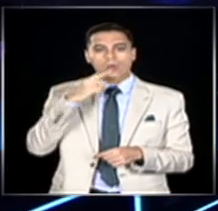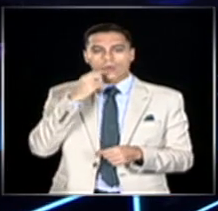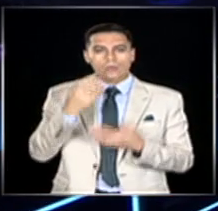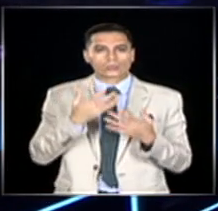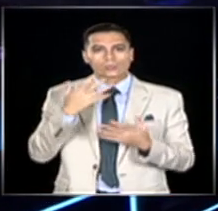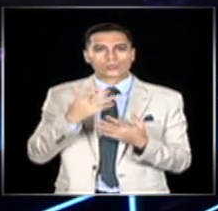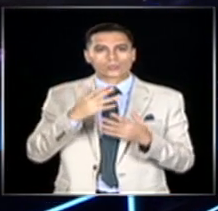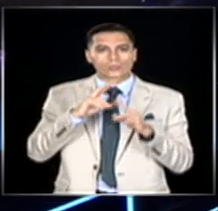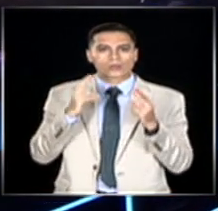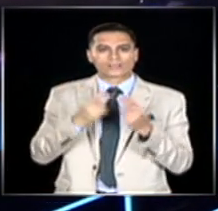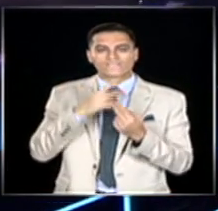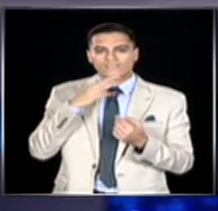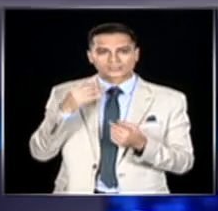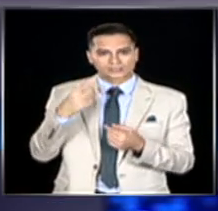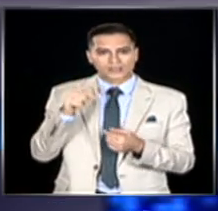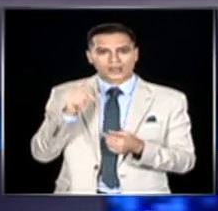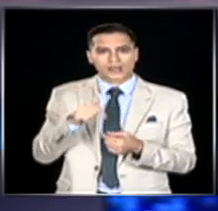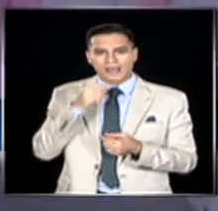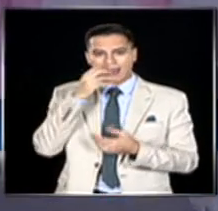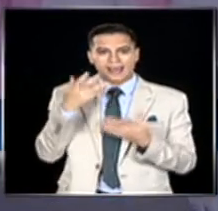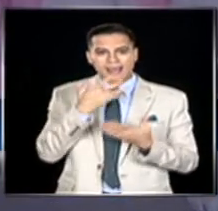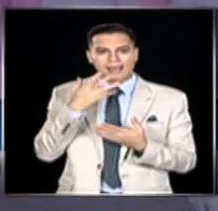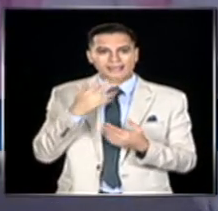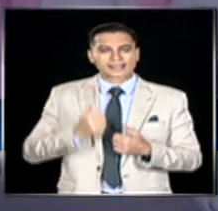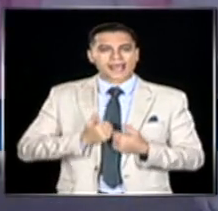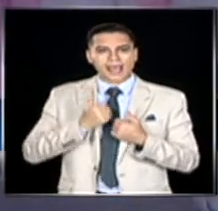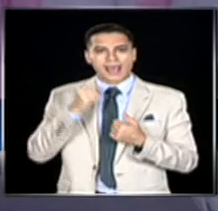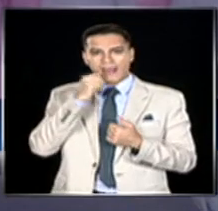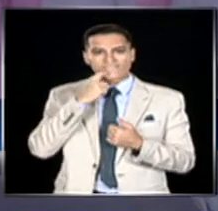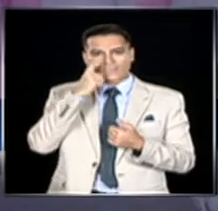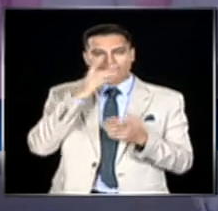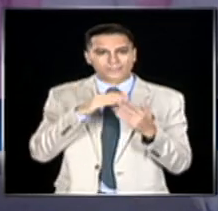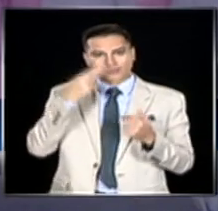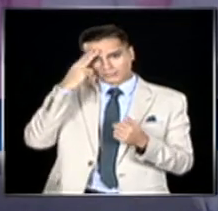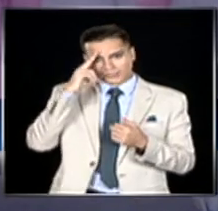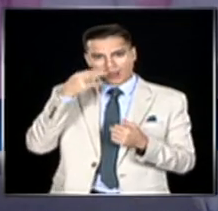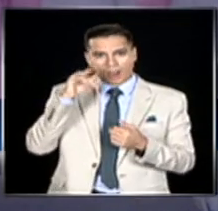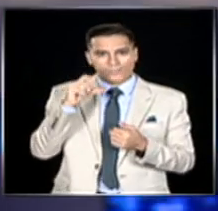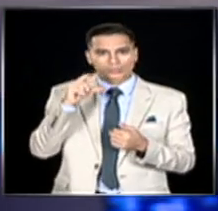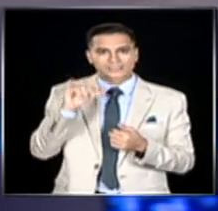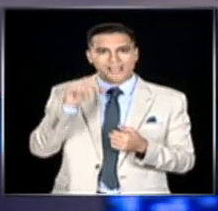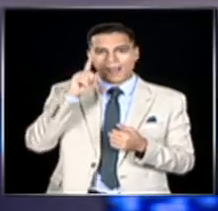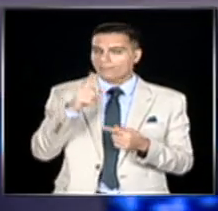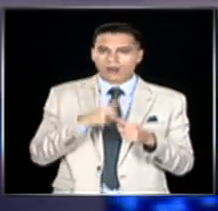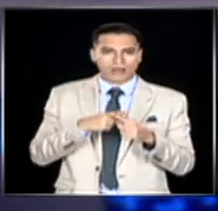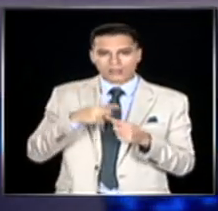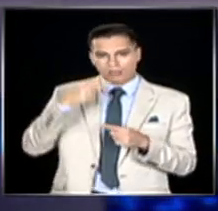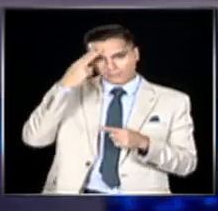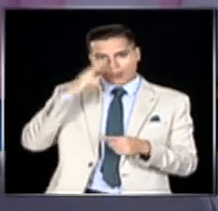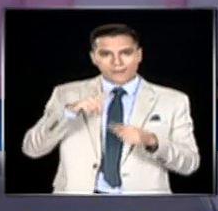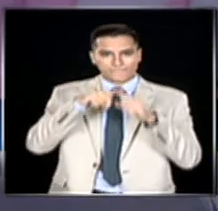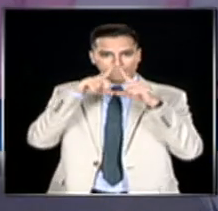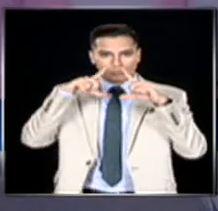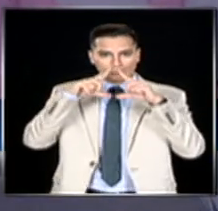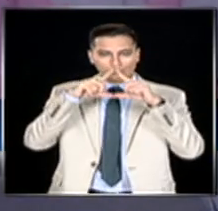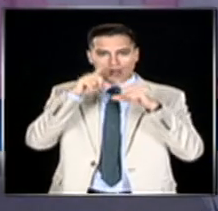حلم بعيد هي اغنيه الفنان مصري، فمن هو؟ عمرو دياب. غلط. كم عدد الاضلاع في 40 مثلث؟ باص.